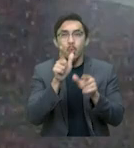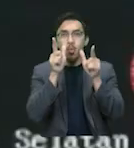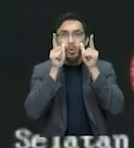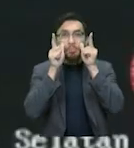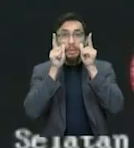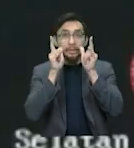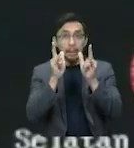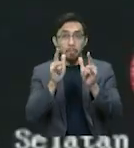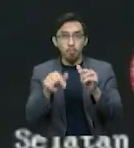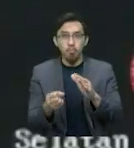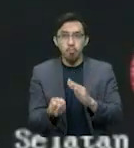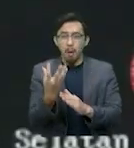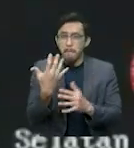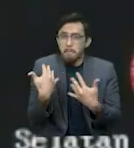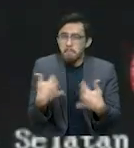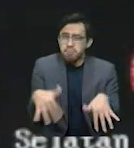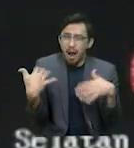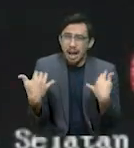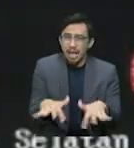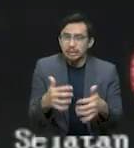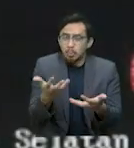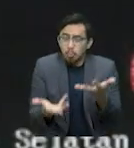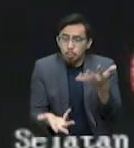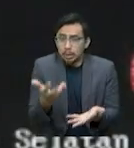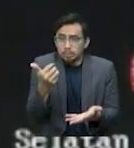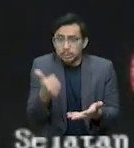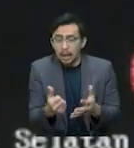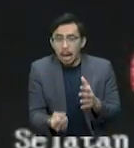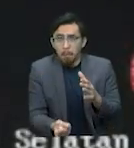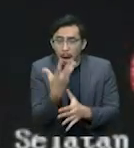semburan awan panas dapat kembali terjadi